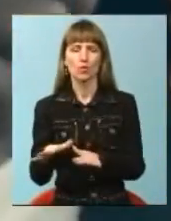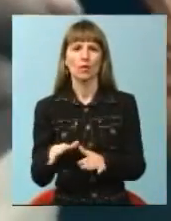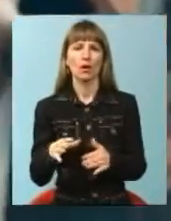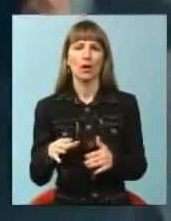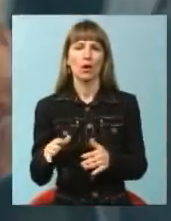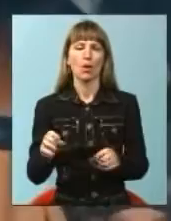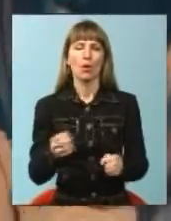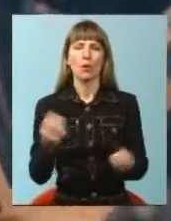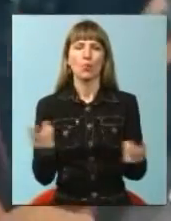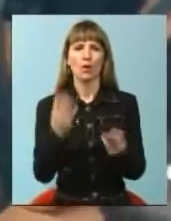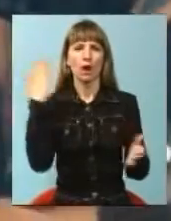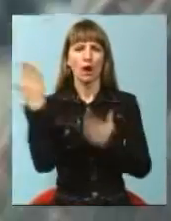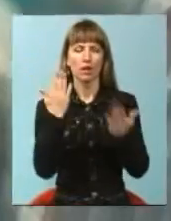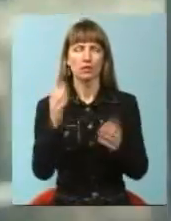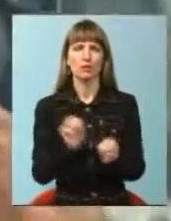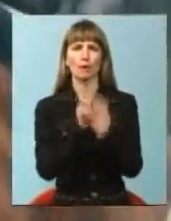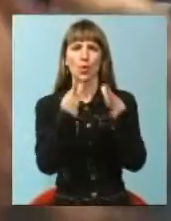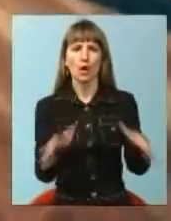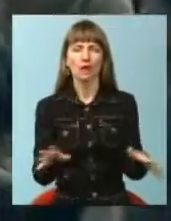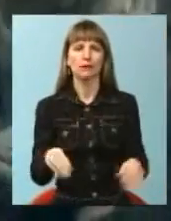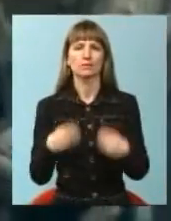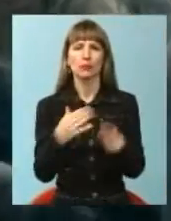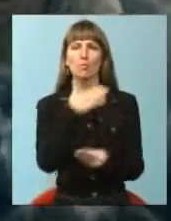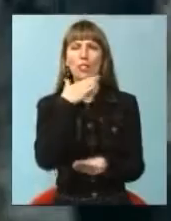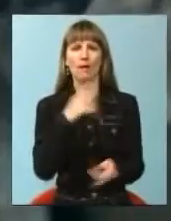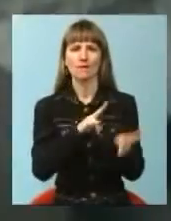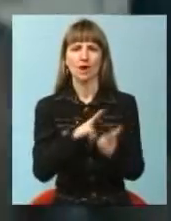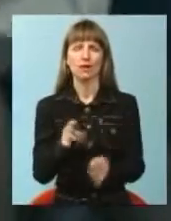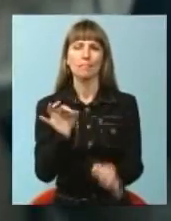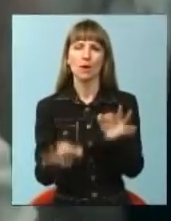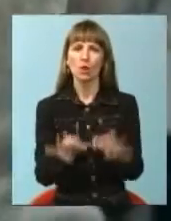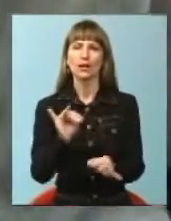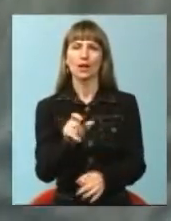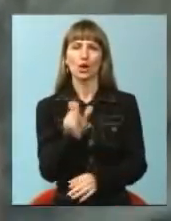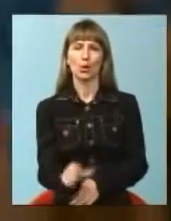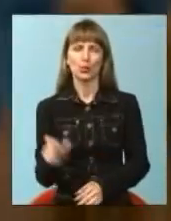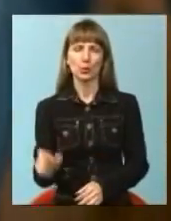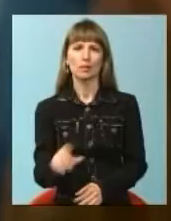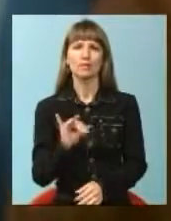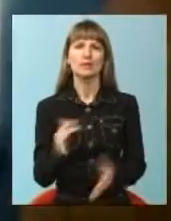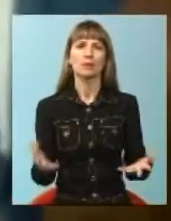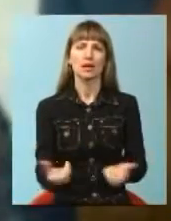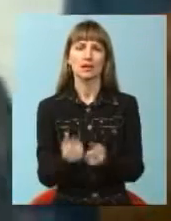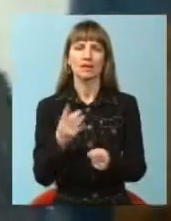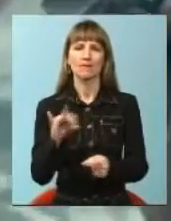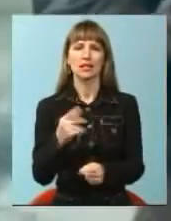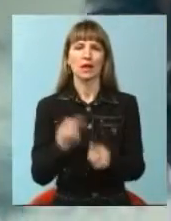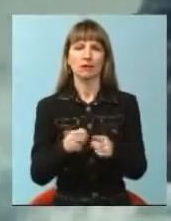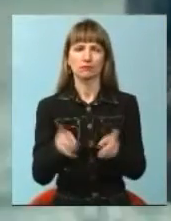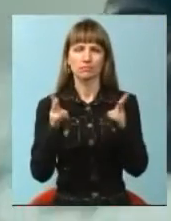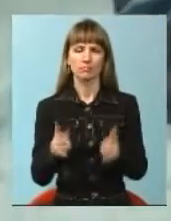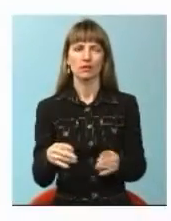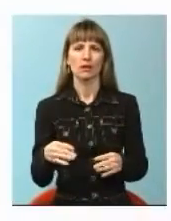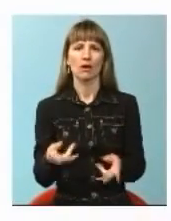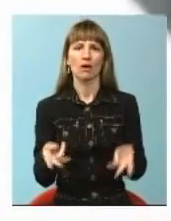грози, пожежі, виверження вулканів завдають чимало шкоди як природі, так і людям. І порятунок від всіх цих катастроф лягає